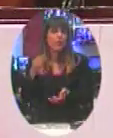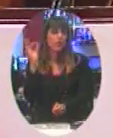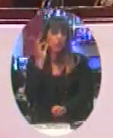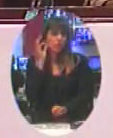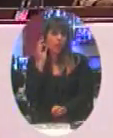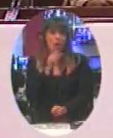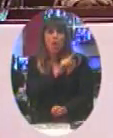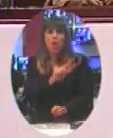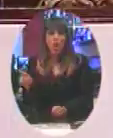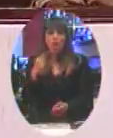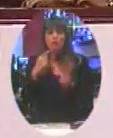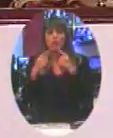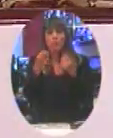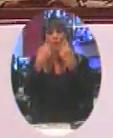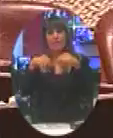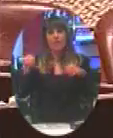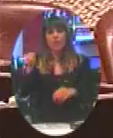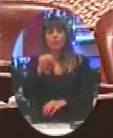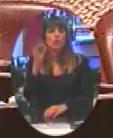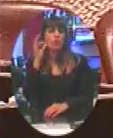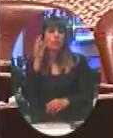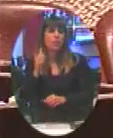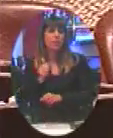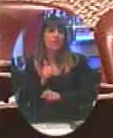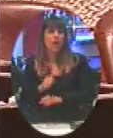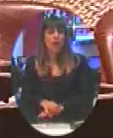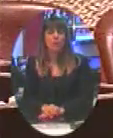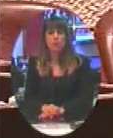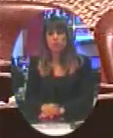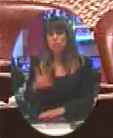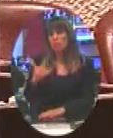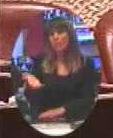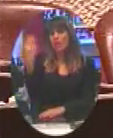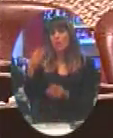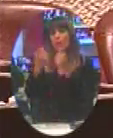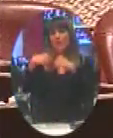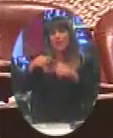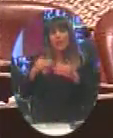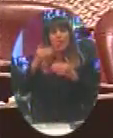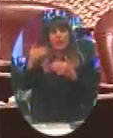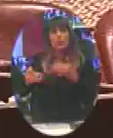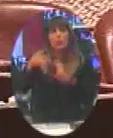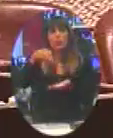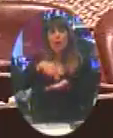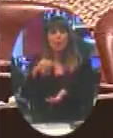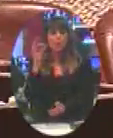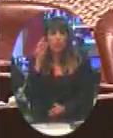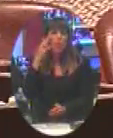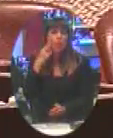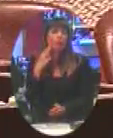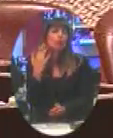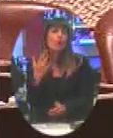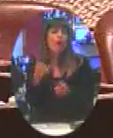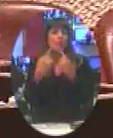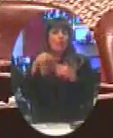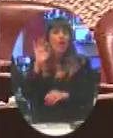לקיים דיון בוועדה הנוגע לנשים בצבא. מה שהיה היום בוועדה לקידום מעמד האישה זו בושה של הוועדה.